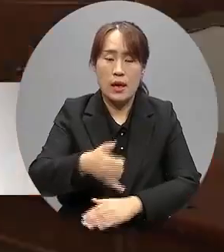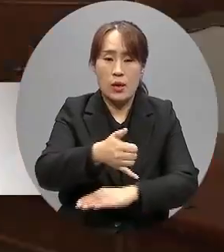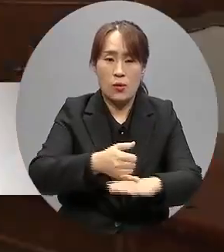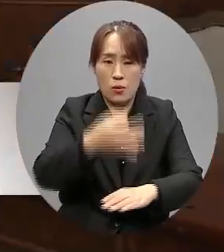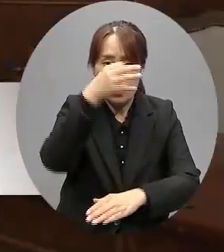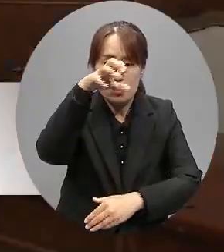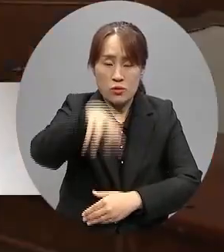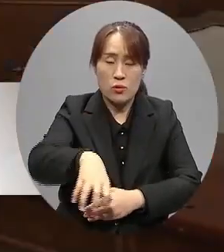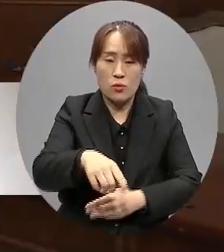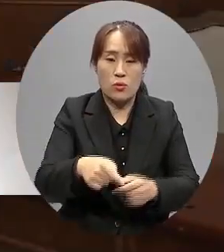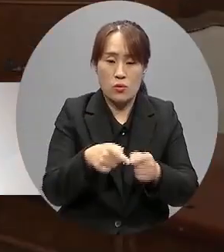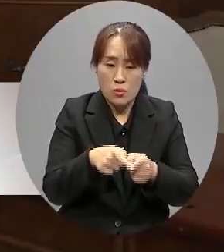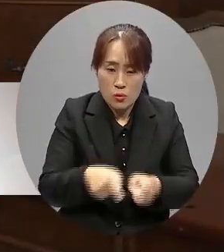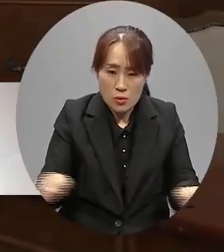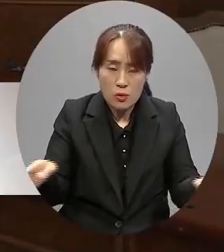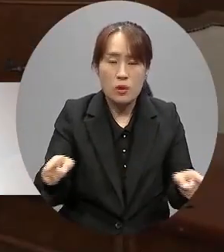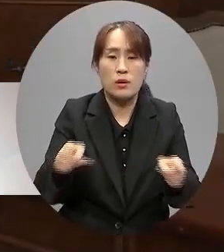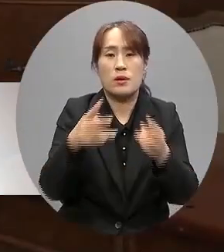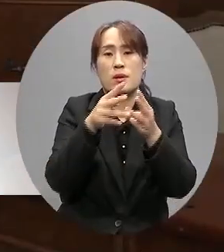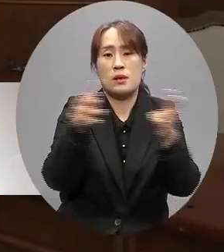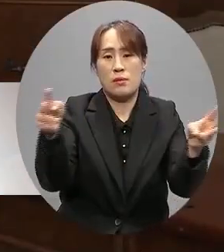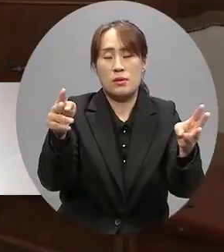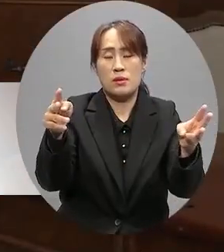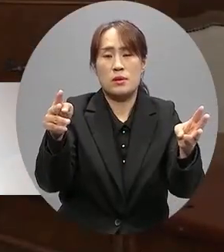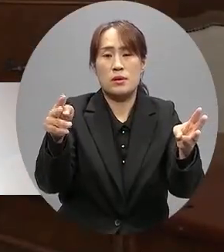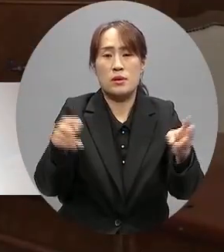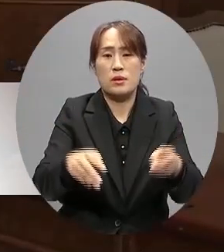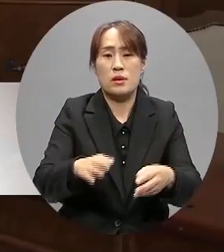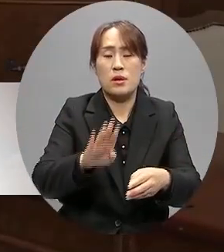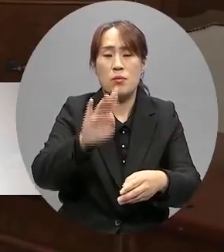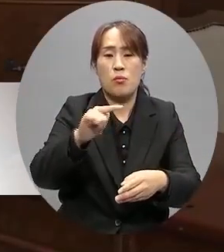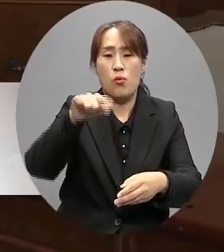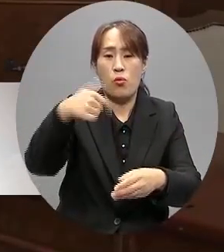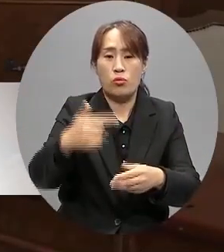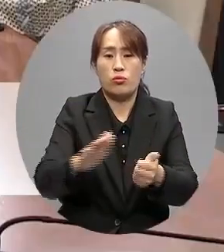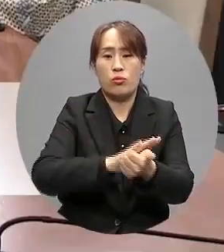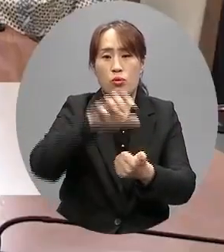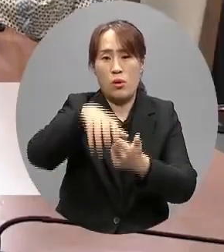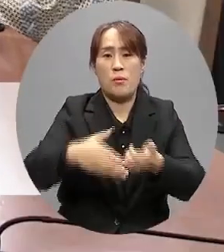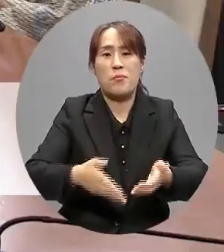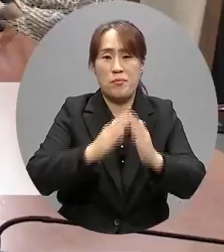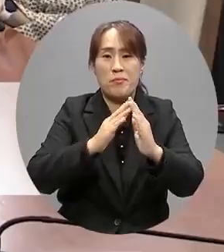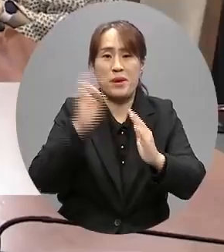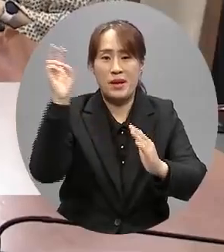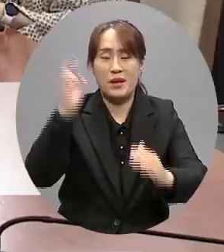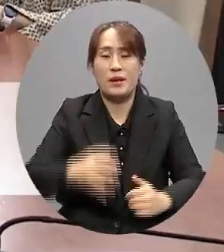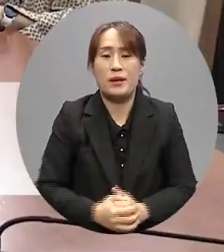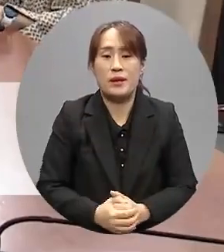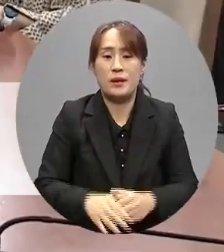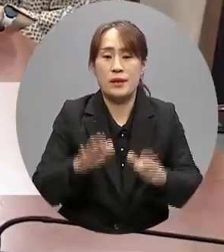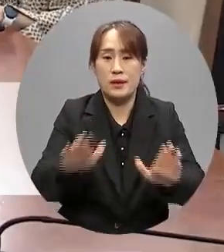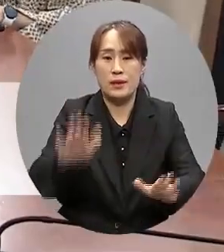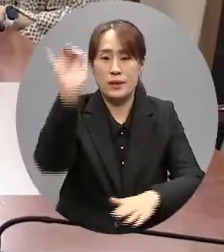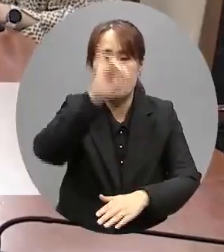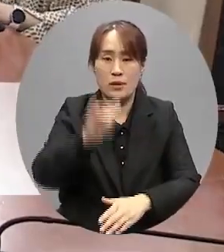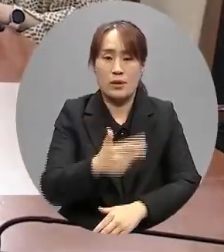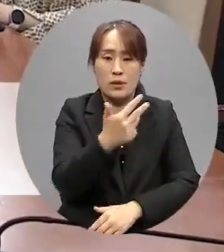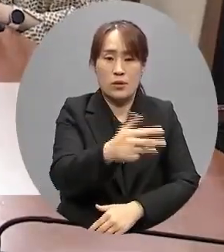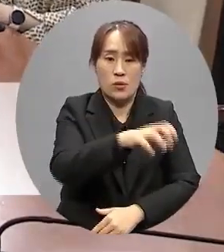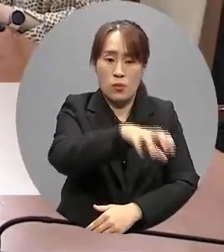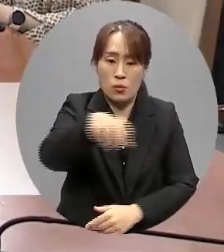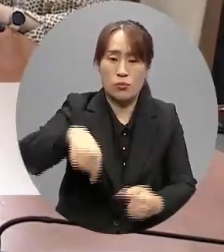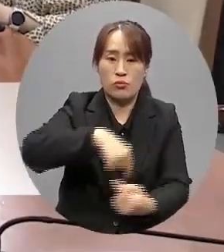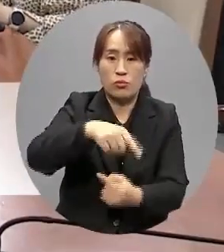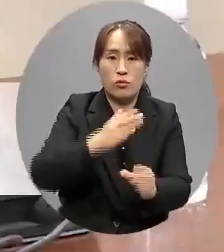센터 터에 지하 1층 지상 상층 규모의 보훈 요양원을 건립하기로 했습니다 현재 전국 여덟 곳에